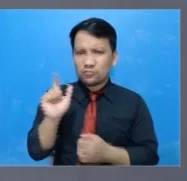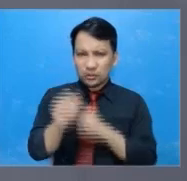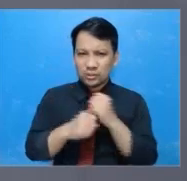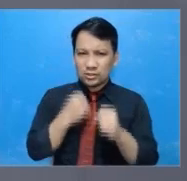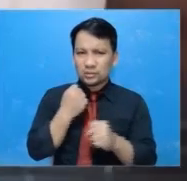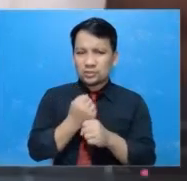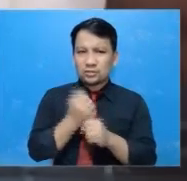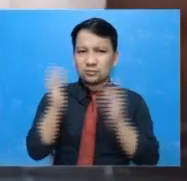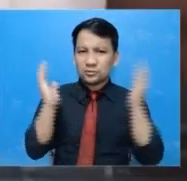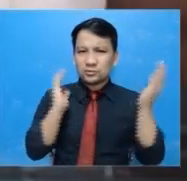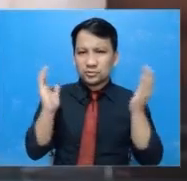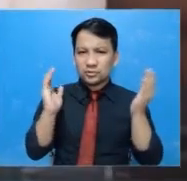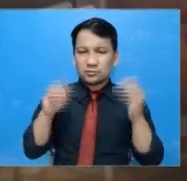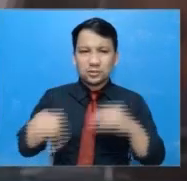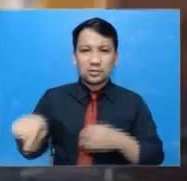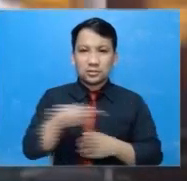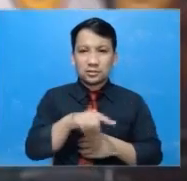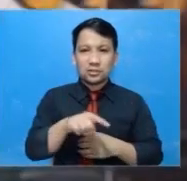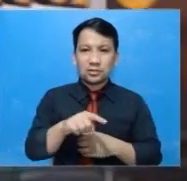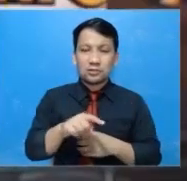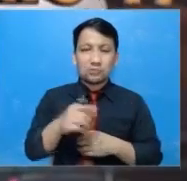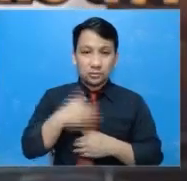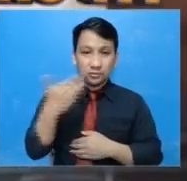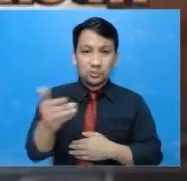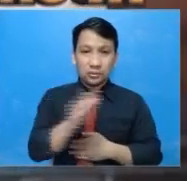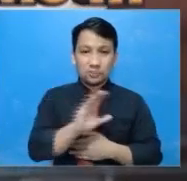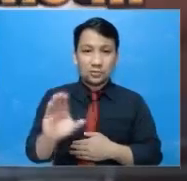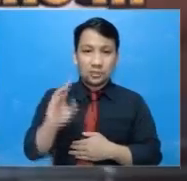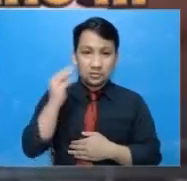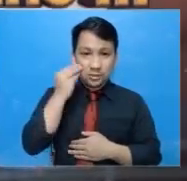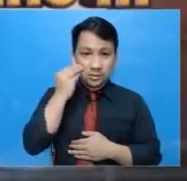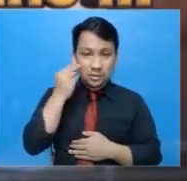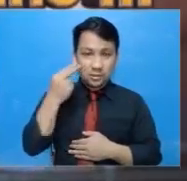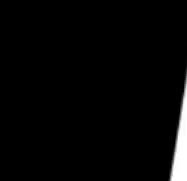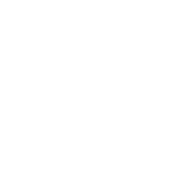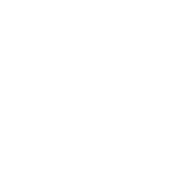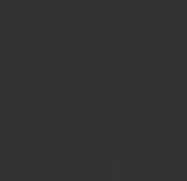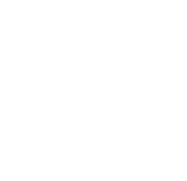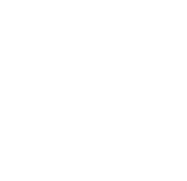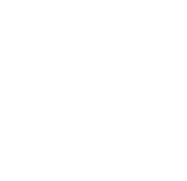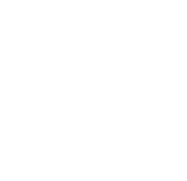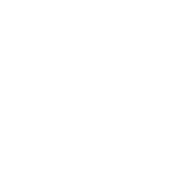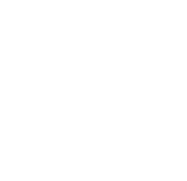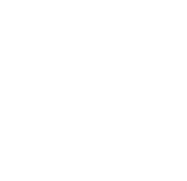sa bayan. Nagbabalita mula sa Frontline, Maricel Halili, News 5.